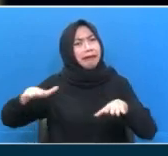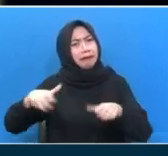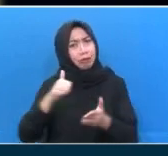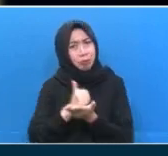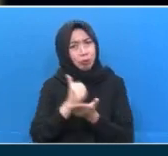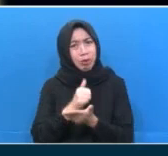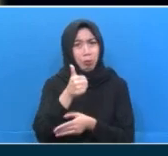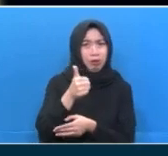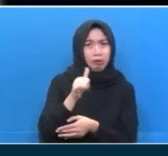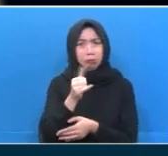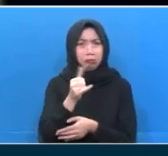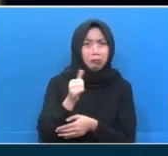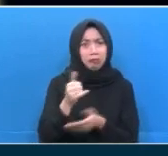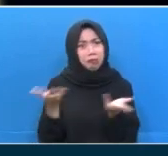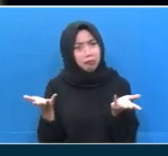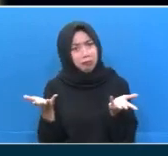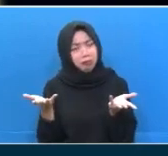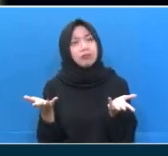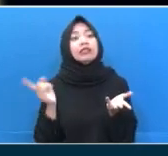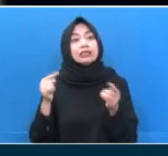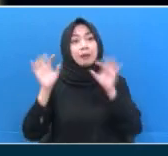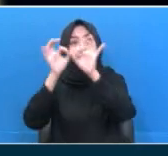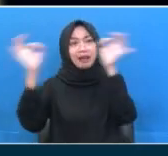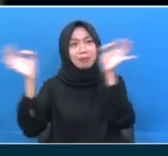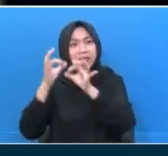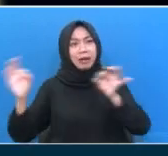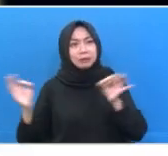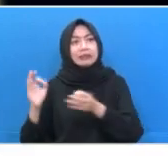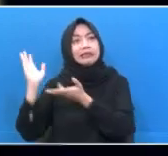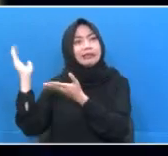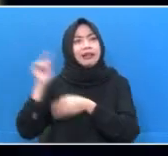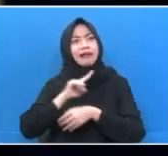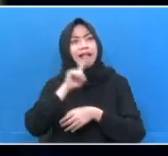di tempat wisata tersebut. Dalam captionnya, Hotman